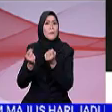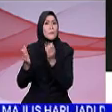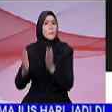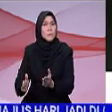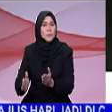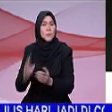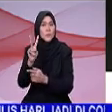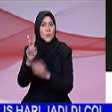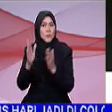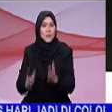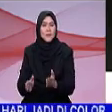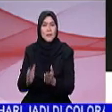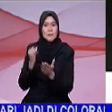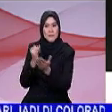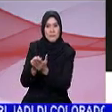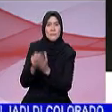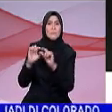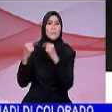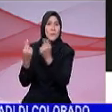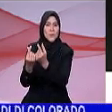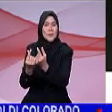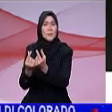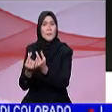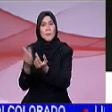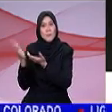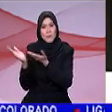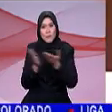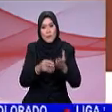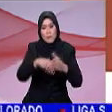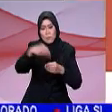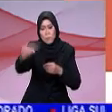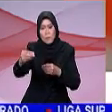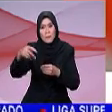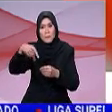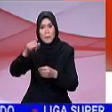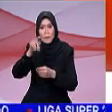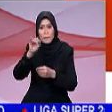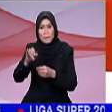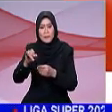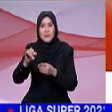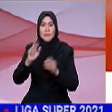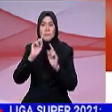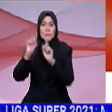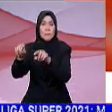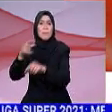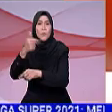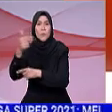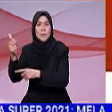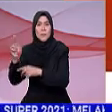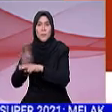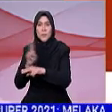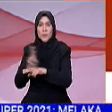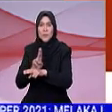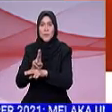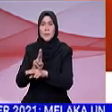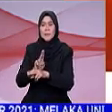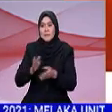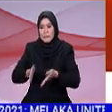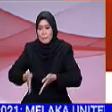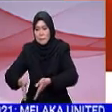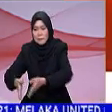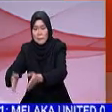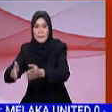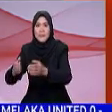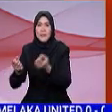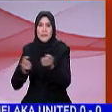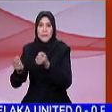oleh dua orang tekong darat terbabit untuk membawa keluar parti tersebut ke Indonesia menggunakan laluan gajah.